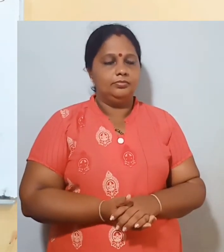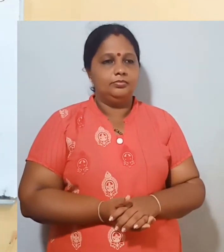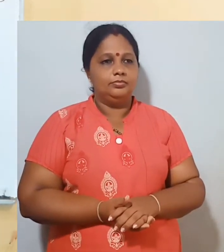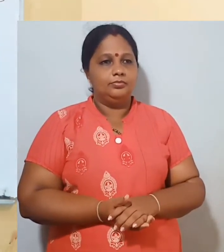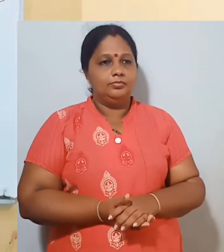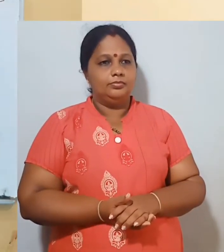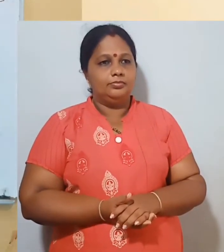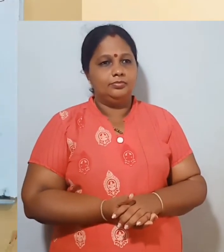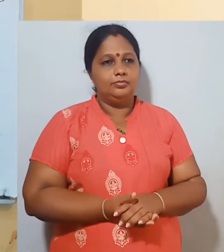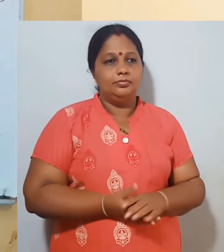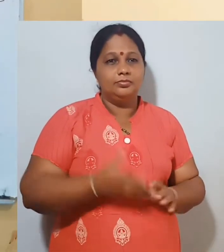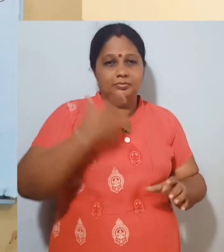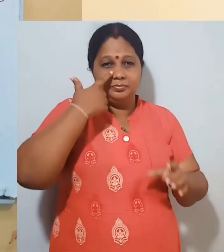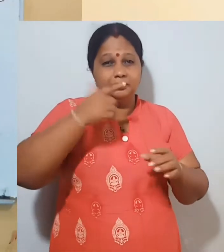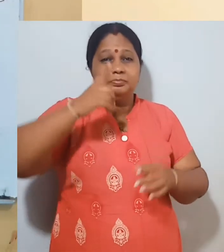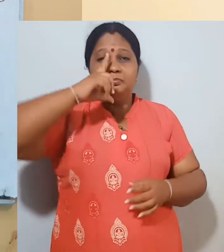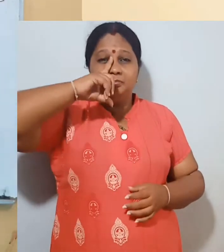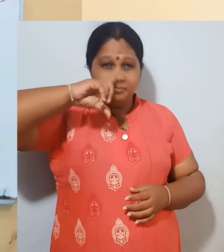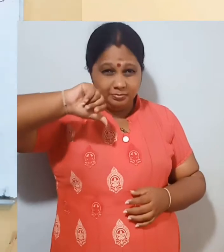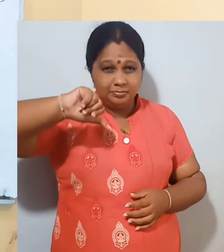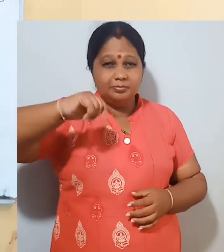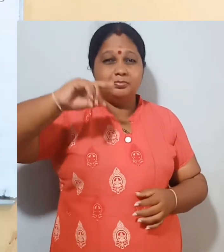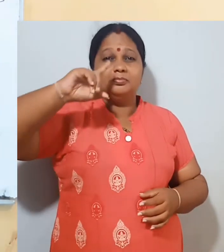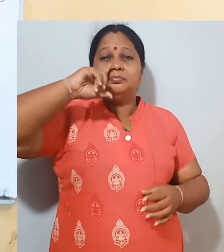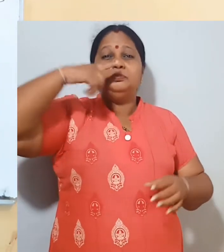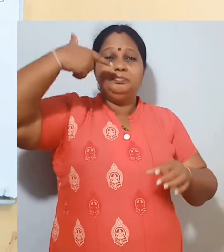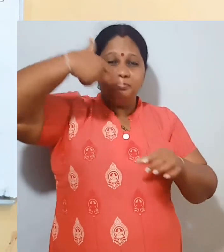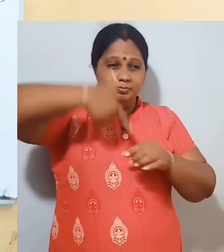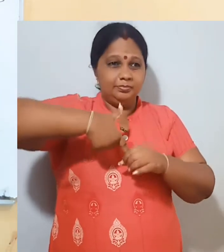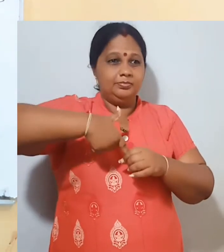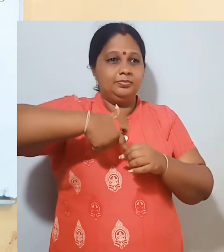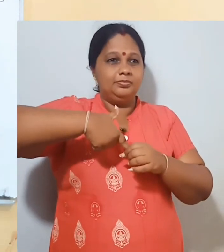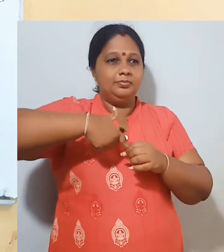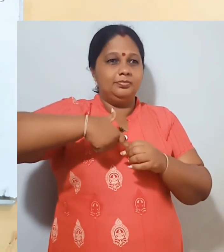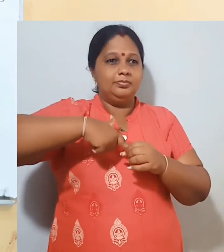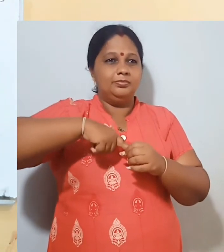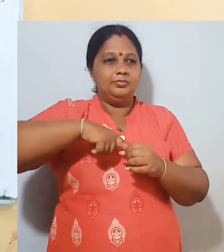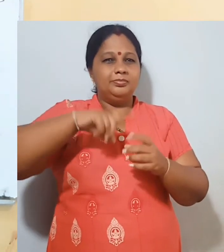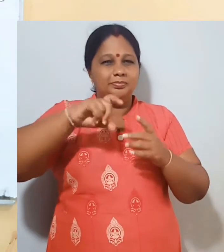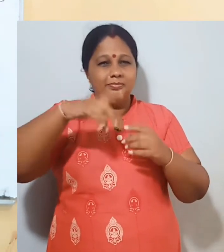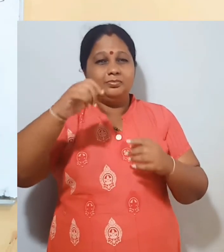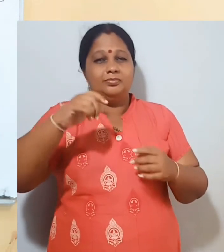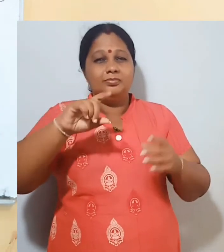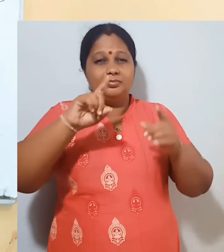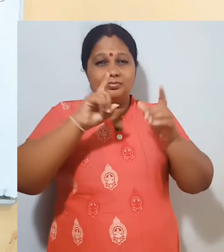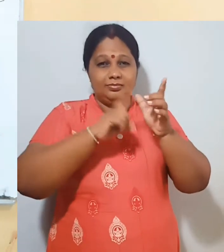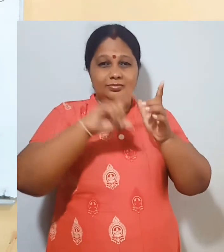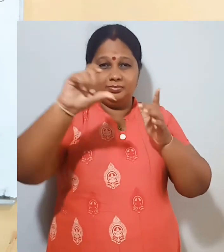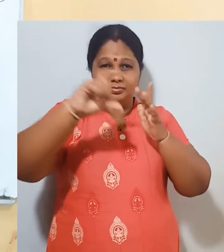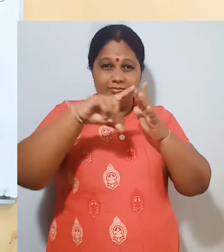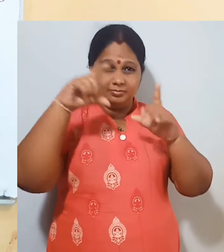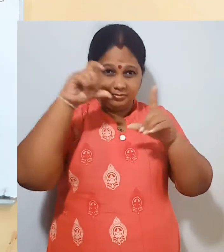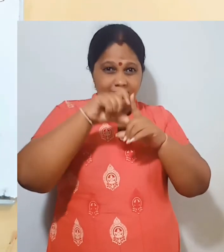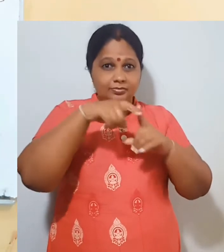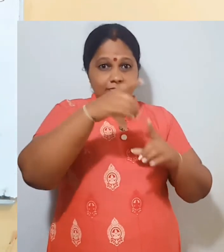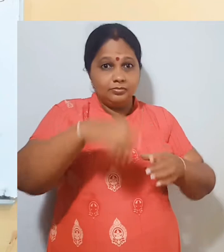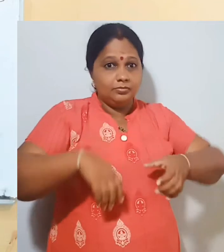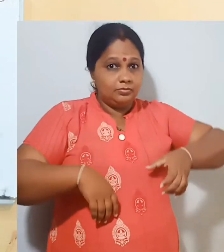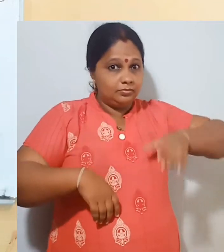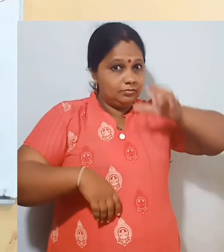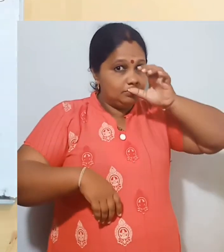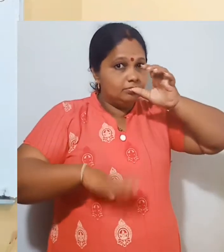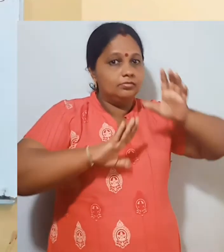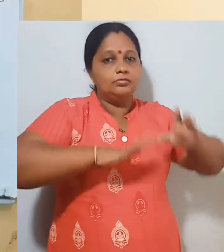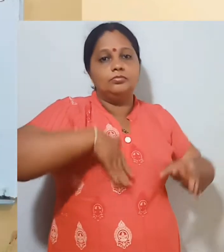பெட்ரோலியம் சம்பந்தப்பட்ட விஷயங்கள், மண்ணெண்ணெய், பெட்ரோல், ரைட், கொரோசிவல் சொல்றோம், அப்படி ஆசிட், அப்படியானதை குடிச்சா அதுகள் சத்தி எடுக்க